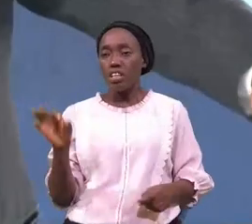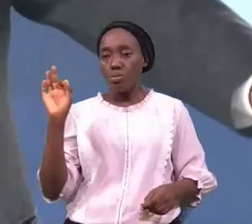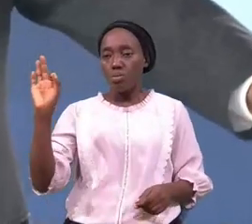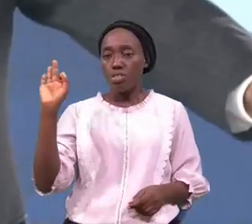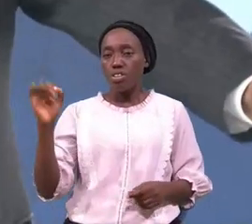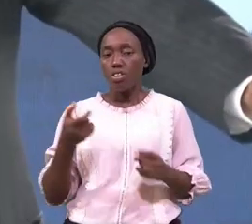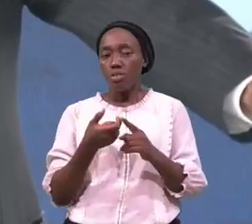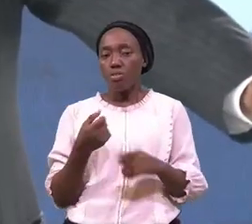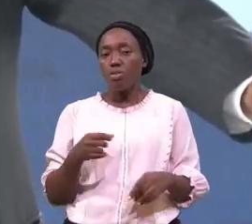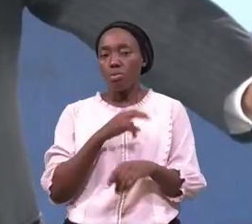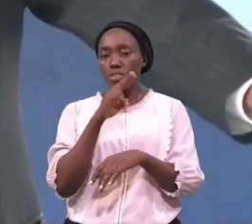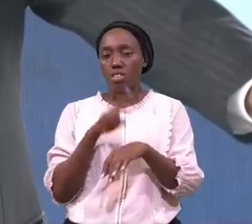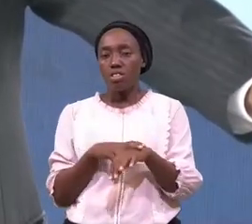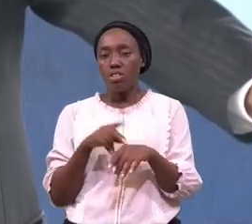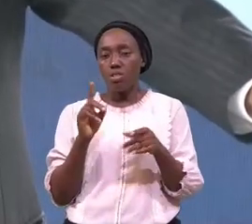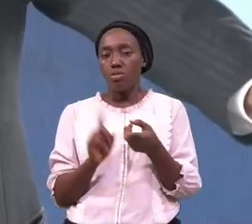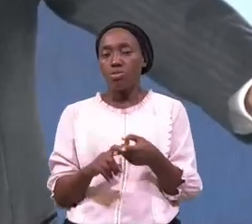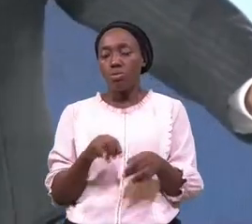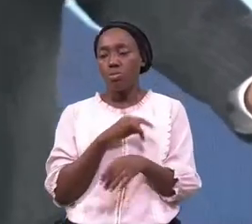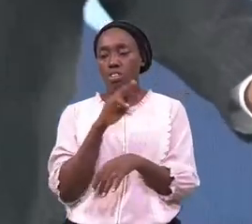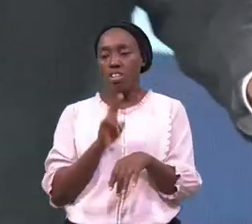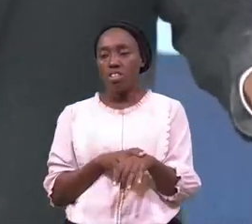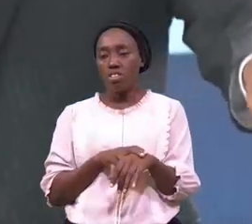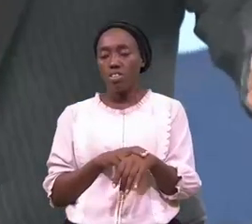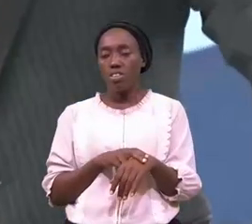C'est pourquoi on ne change pas de prédication de nation en nation.